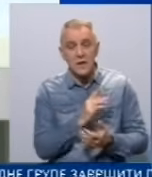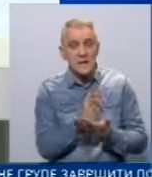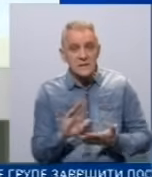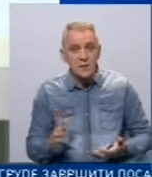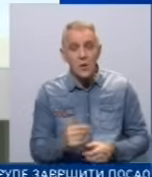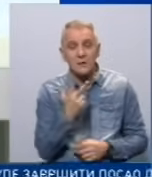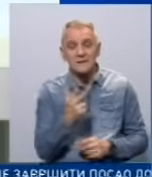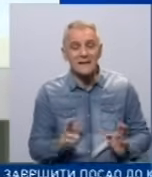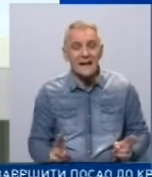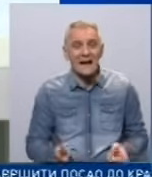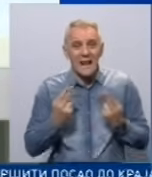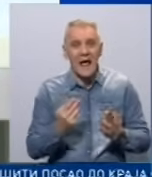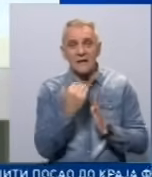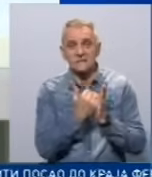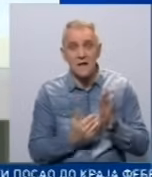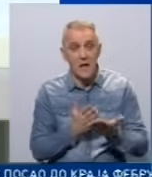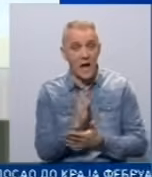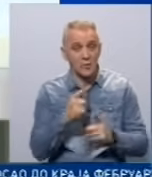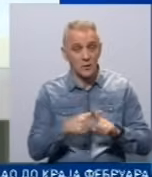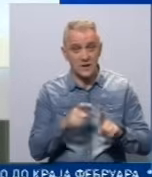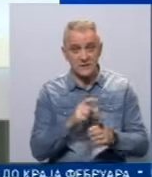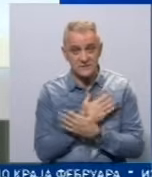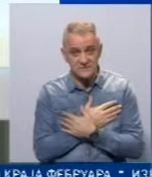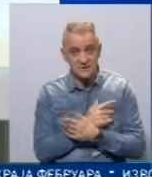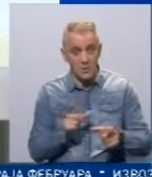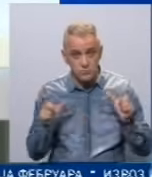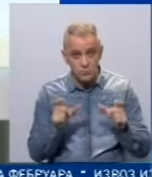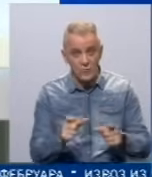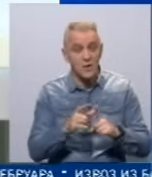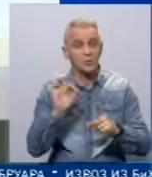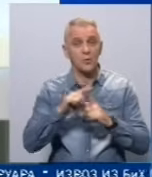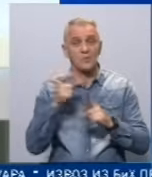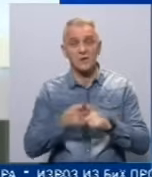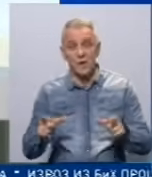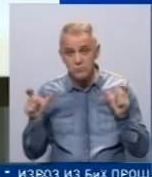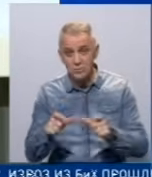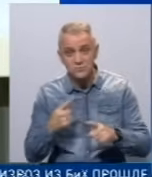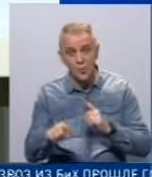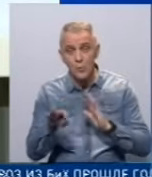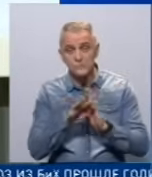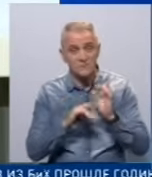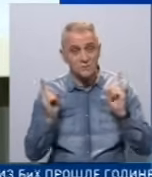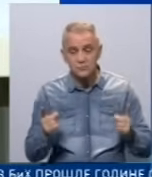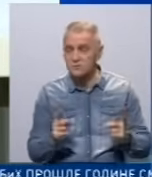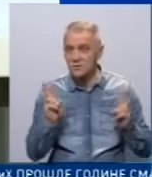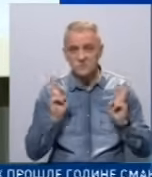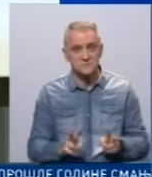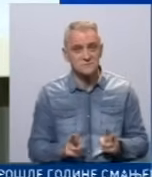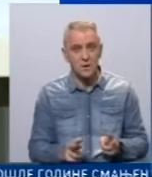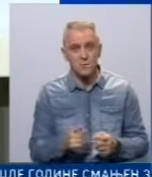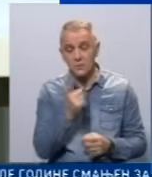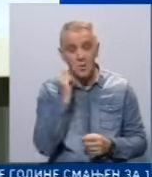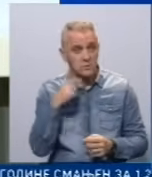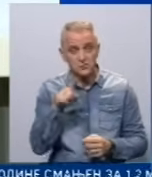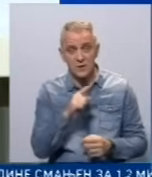otvorene pregovore. Ako HDZ blokira zbog izbornog zakona, ako Dodik blokira zbog Ustavnog suda, zaista vidite po reakciji